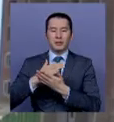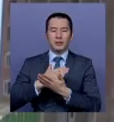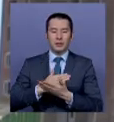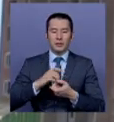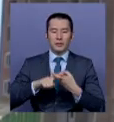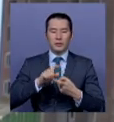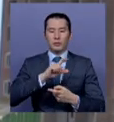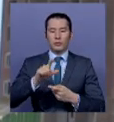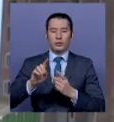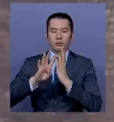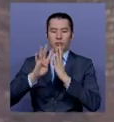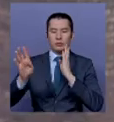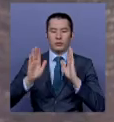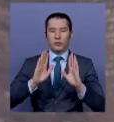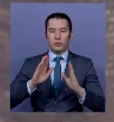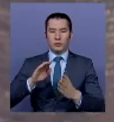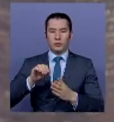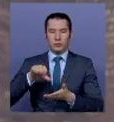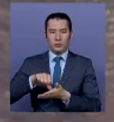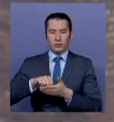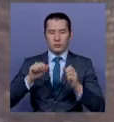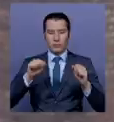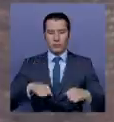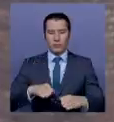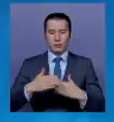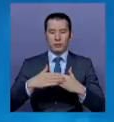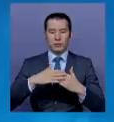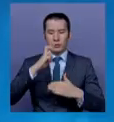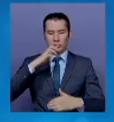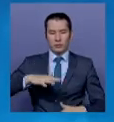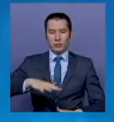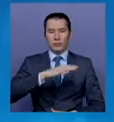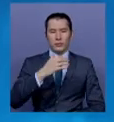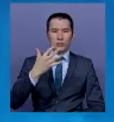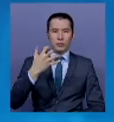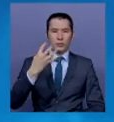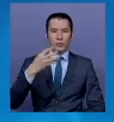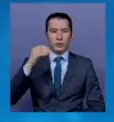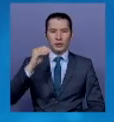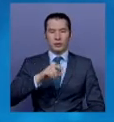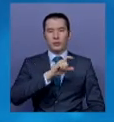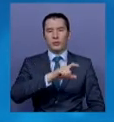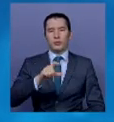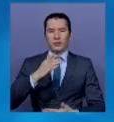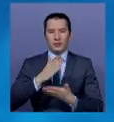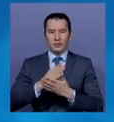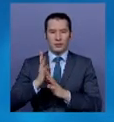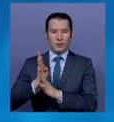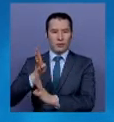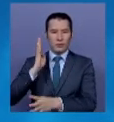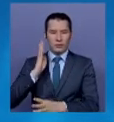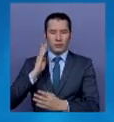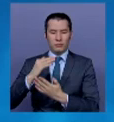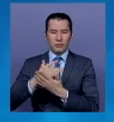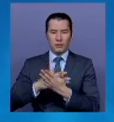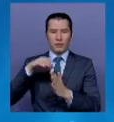үй кезегіндегілер ғана қатыса алады. Қазір елімізде осындай 540 мың адам бар. Олардың 212 мыңы мемлекеттік және бюджеттік ұйым қызметкерлері,